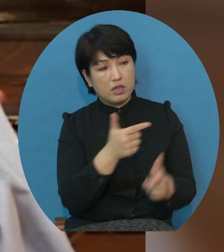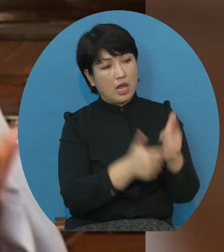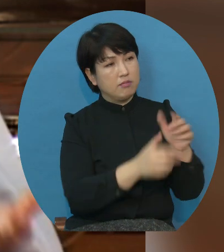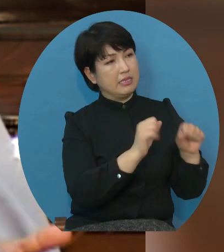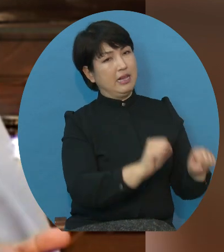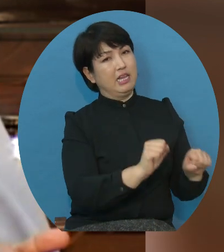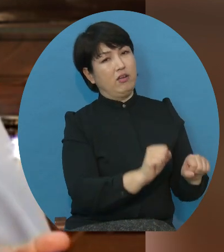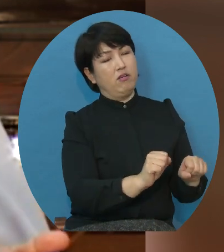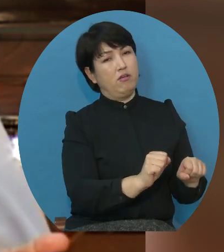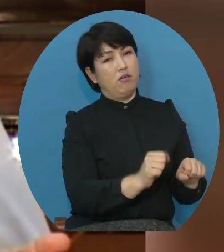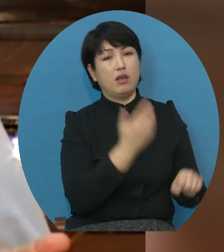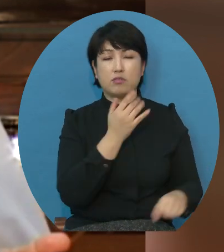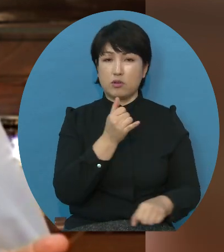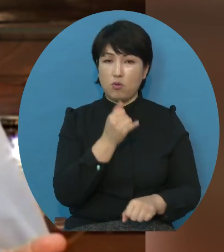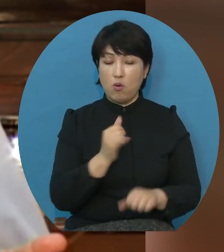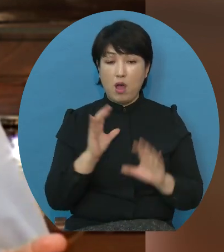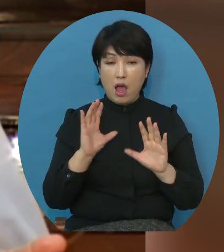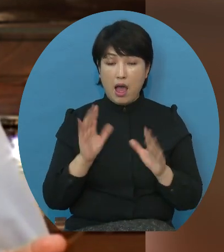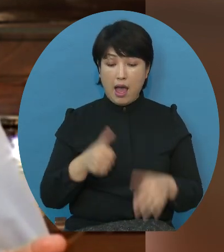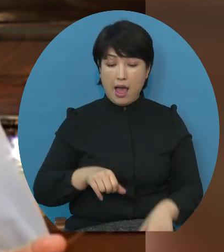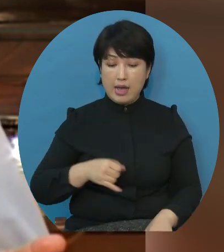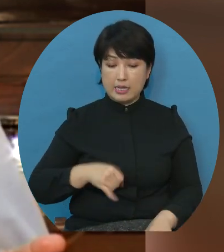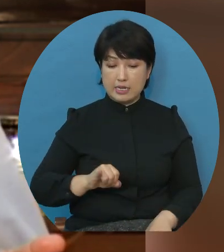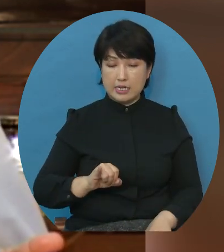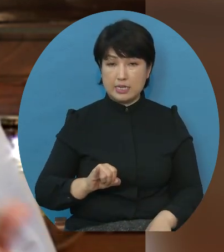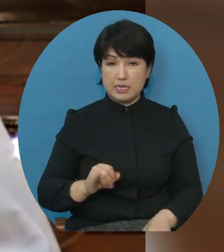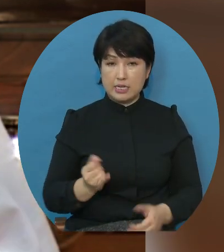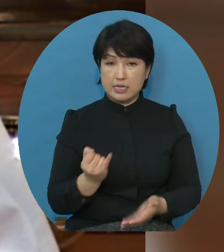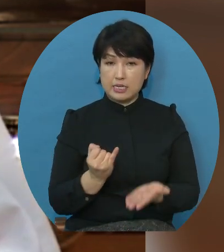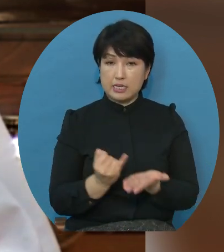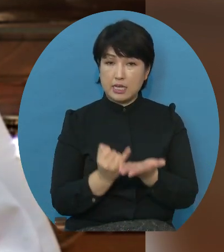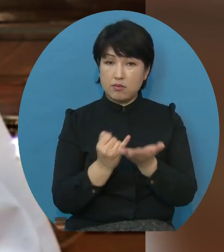어떻게 키우는 야 할 때